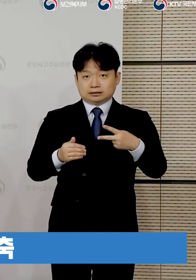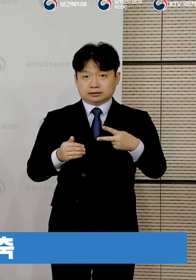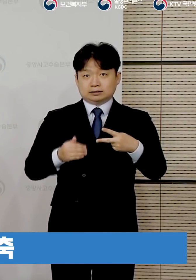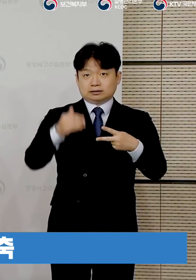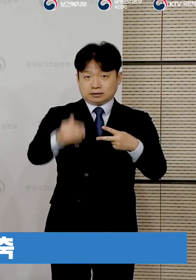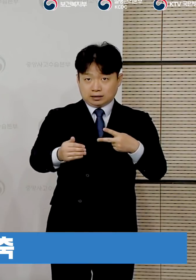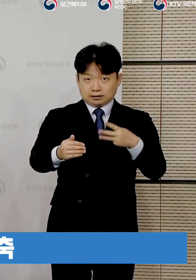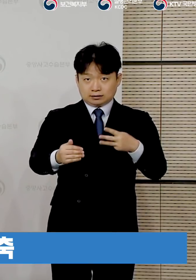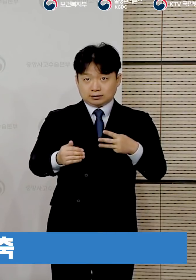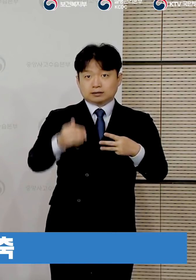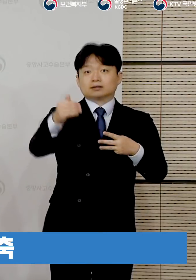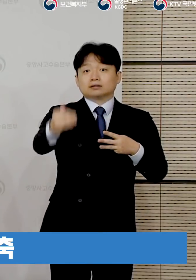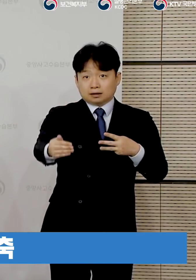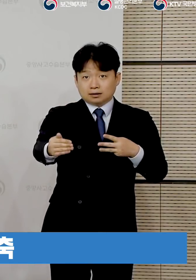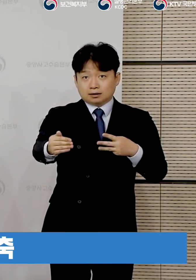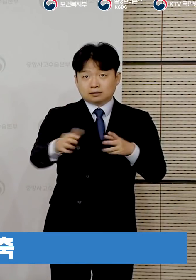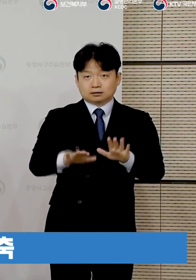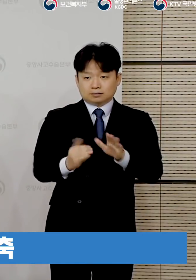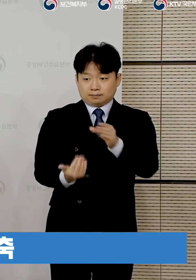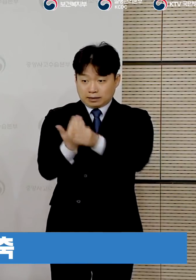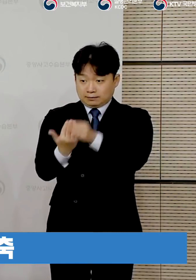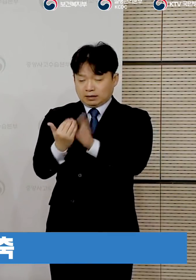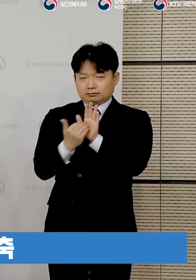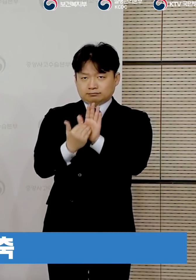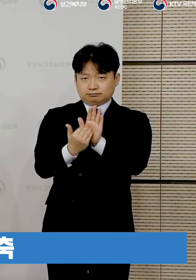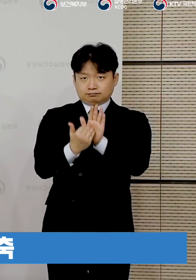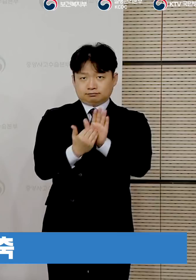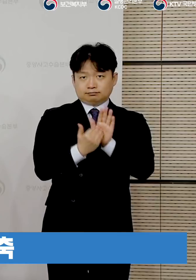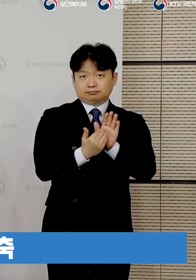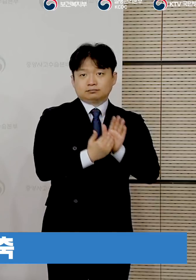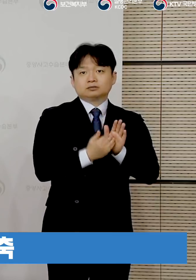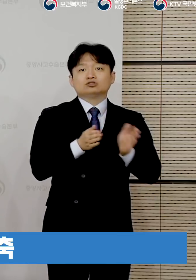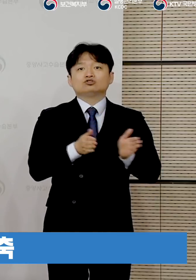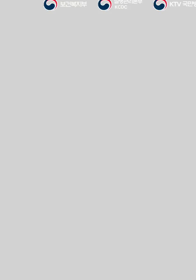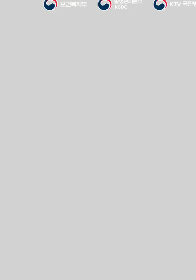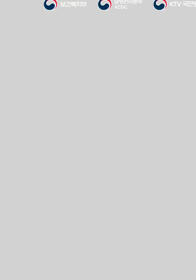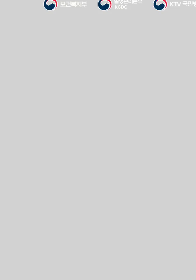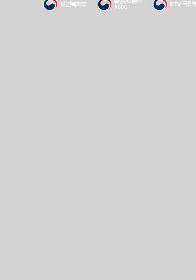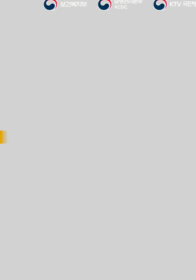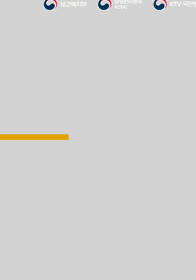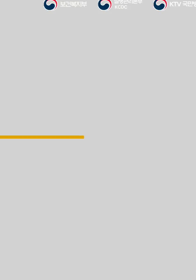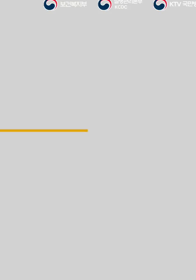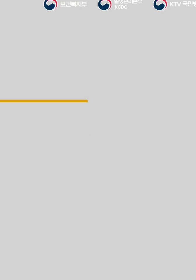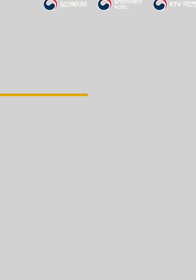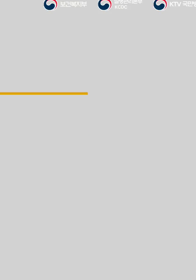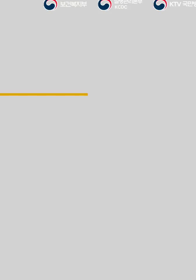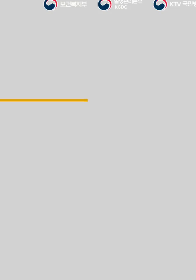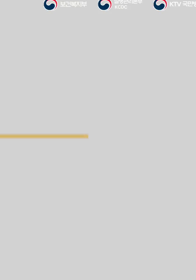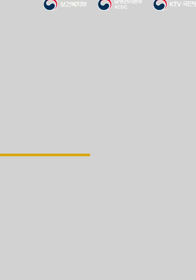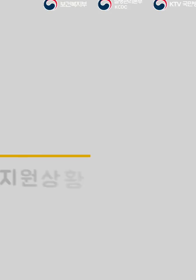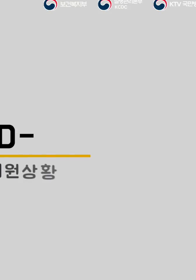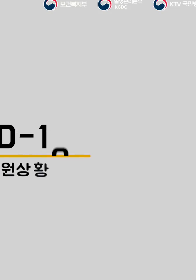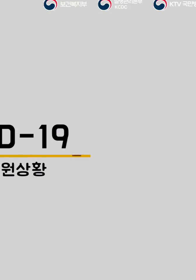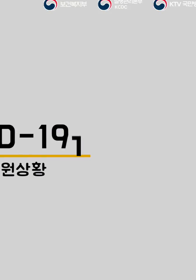그 방어까지도 지금 진행이 동시에 이루어지고 있다는 말씀을 드립니다.